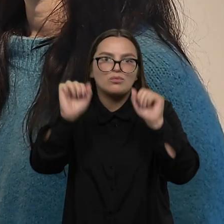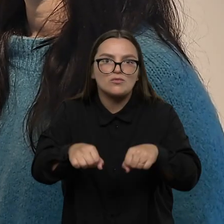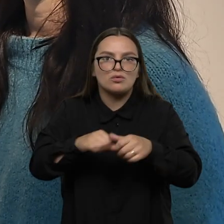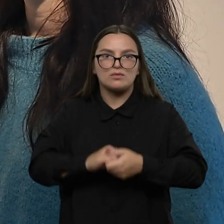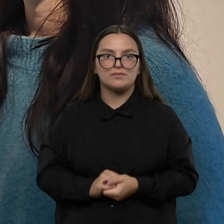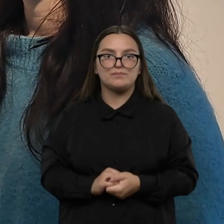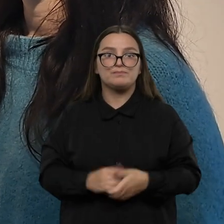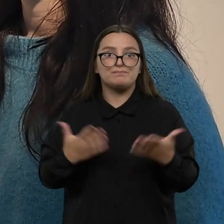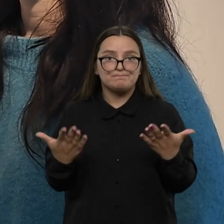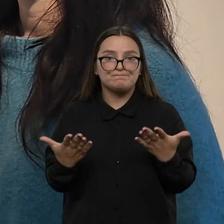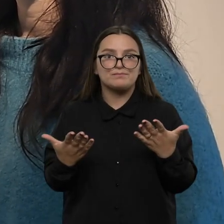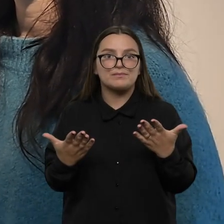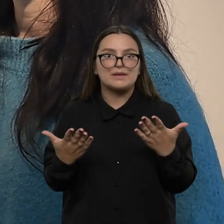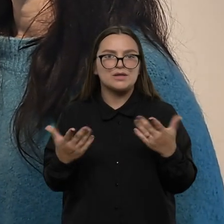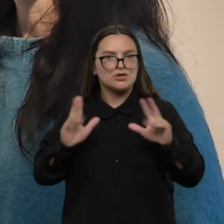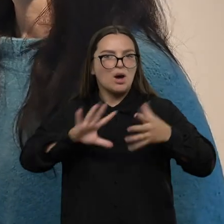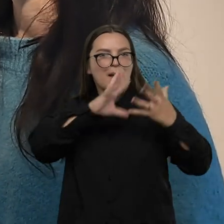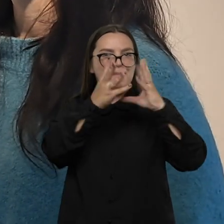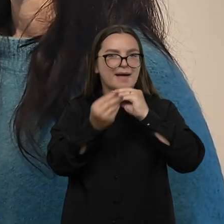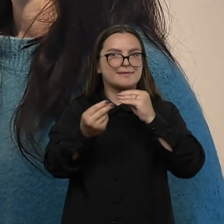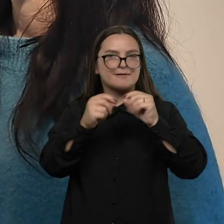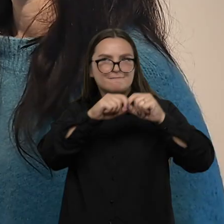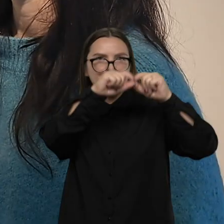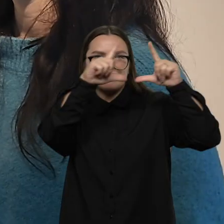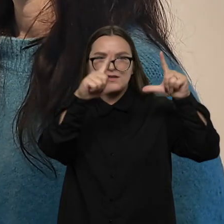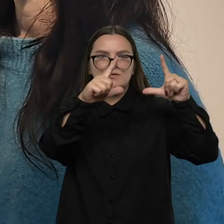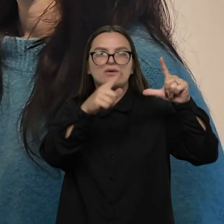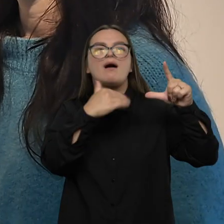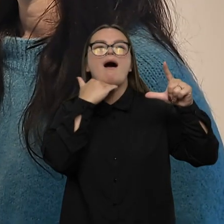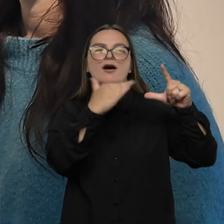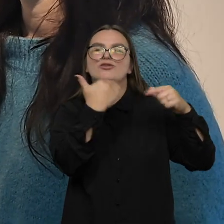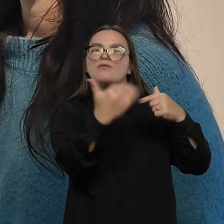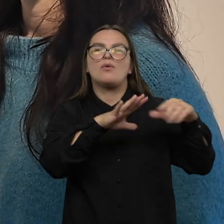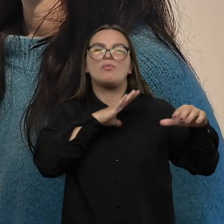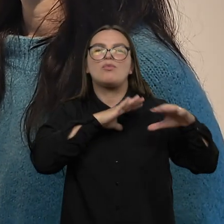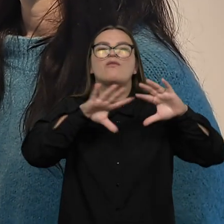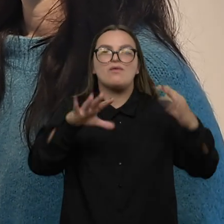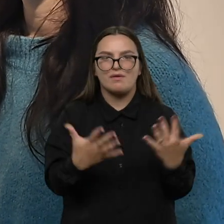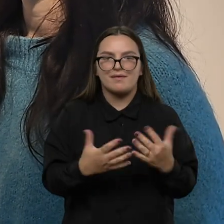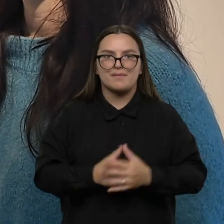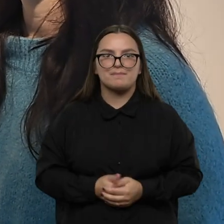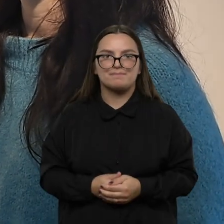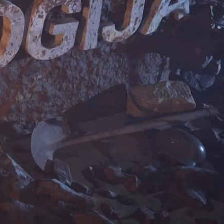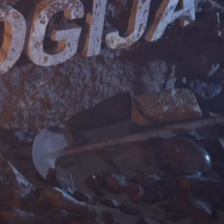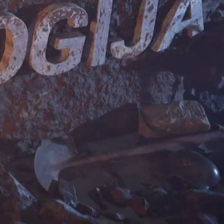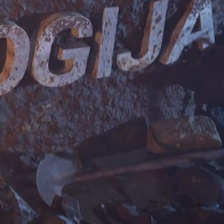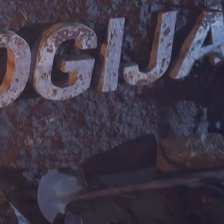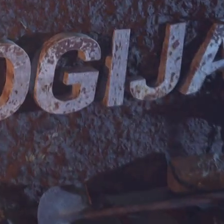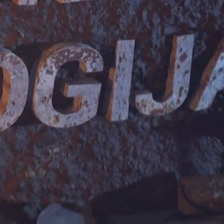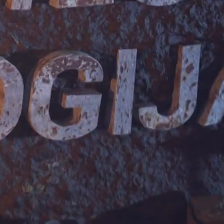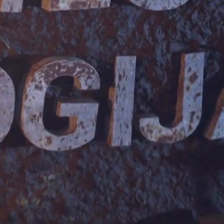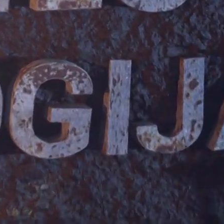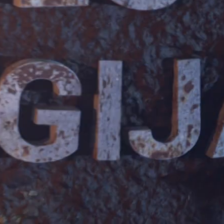paliesti, tai paveikslas iš tiesų vaizduoti jau kur kas išsamesnis, negu vien tik tai rašytinė medžiaga.